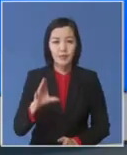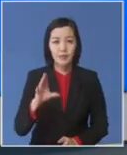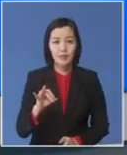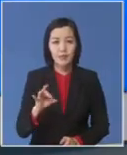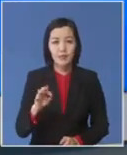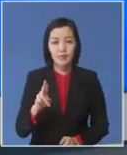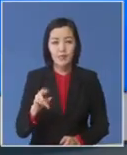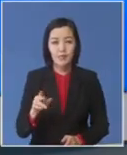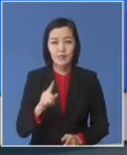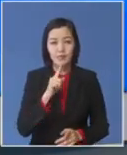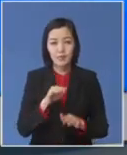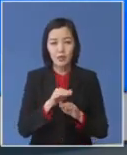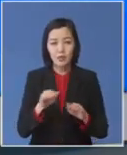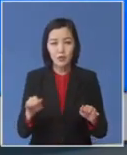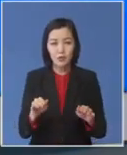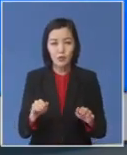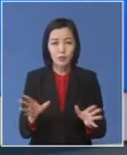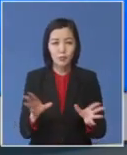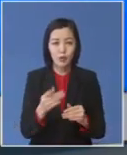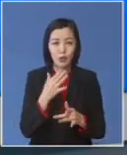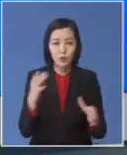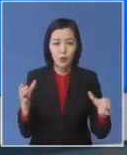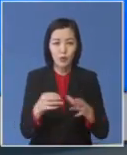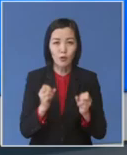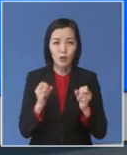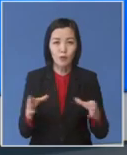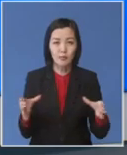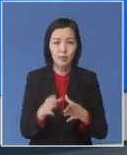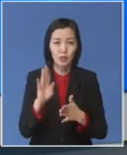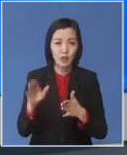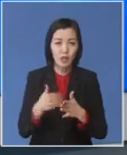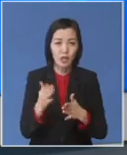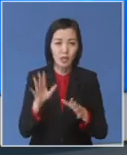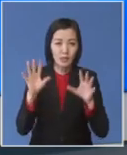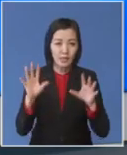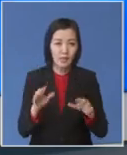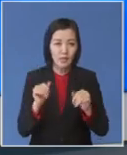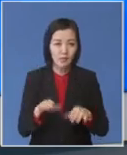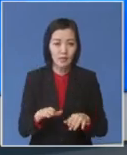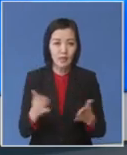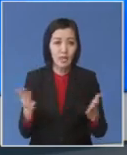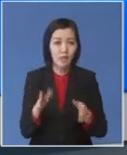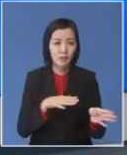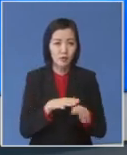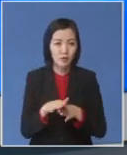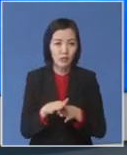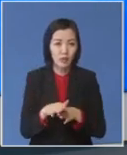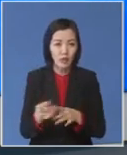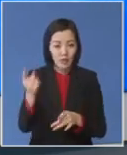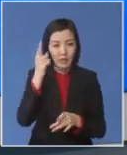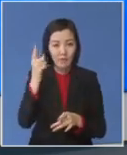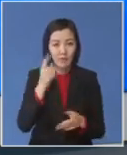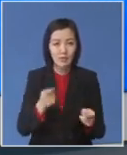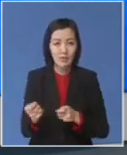Сирияда тыныштық орнату үшін Біріккен ұлттар ұйымының қауіпсіздік кеңесі жаңа қаулы қабылдады. Ол қалай жүзеге аспақ, ал Германия